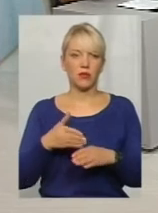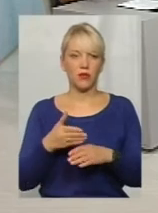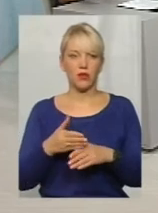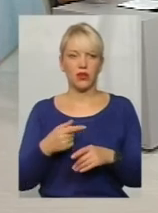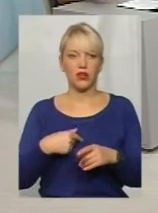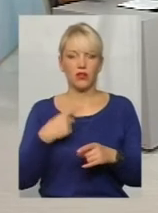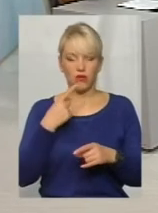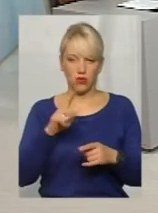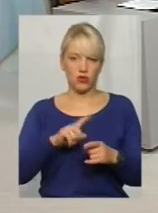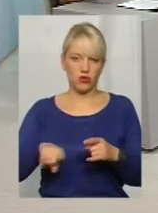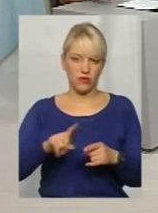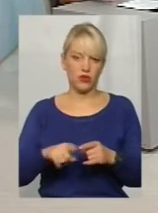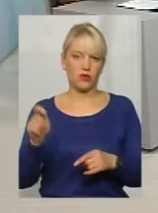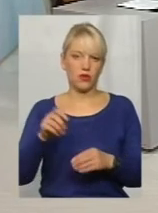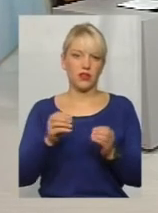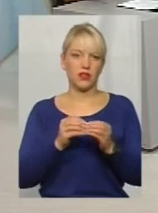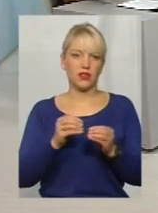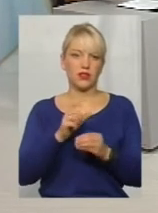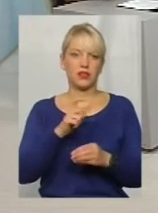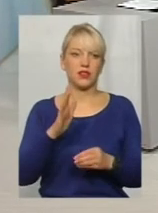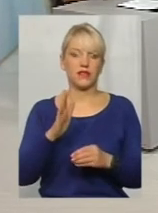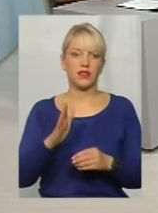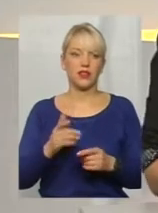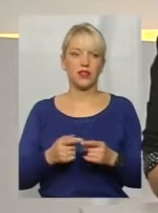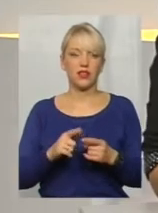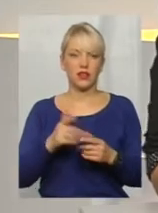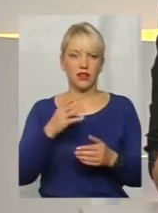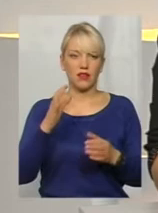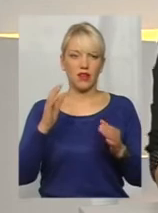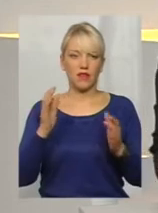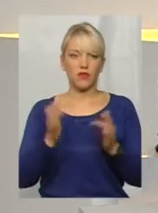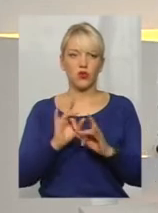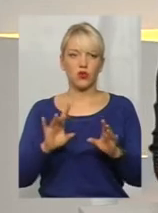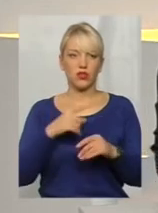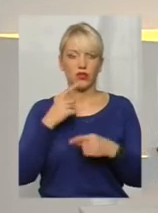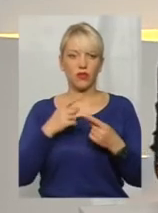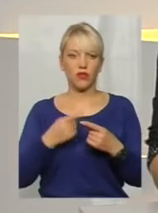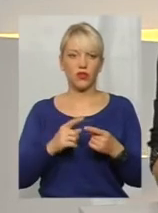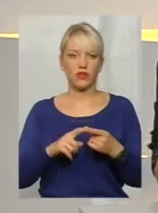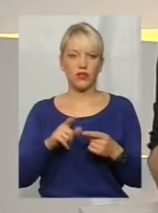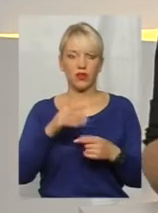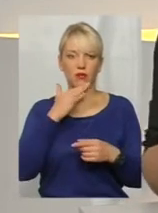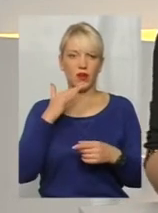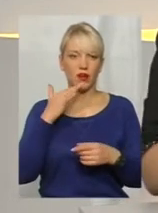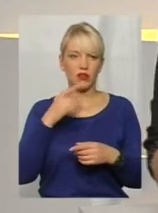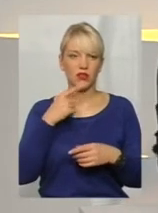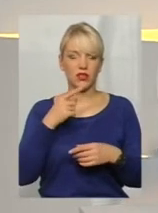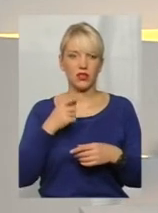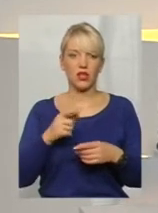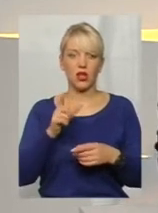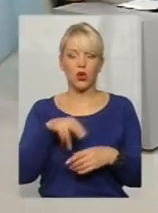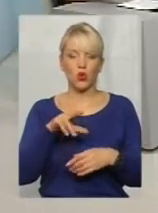швидка приїхала дуже швидко, в 10 хвилин. Там в сюжеті рідні про це говорять. По-друге, ви стільки вимог зараз сказали до людей,